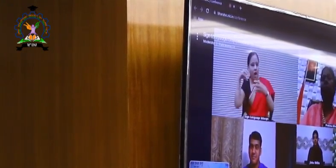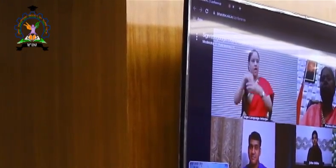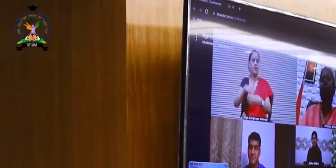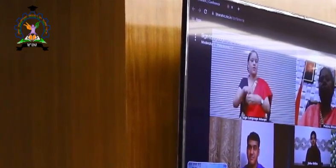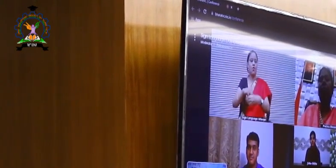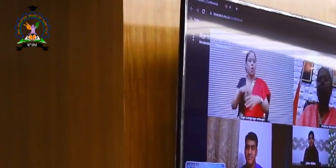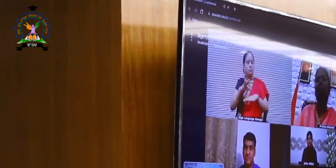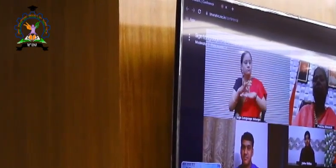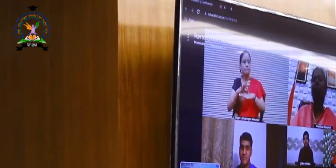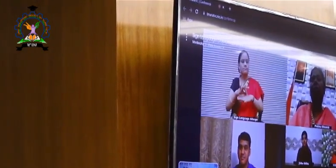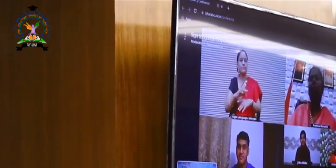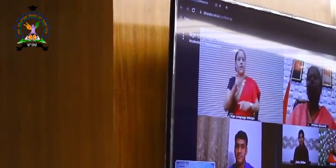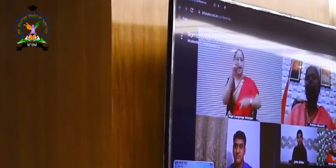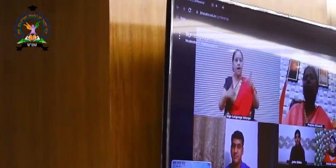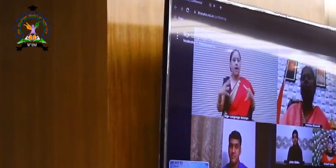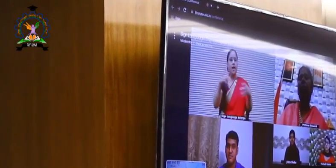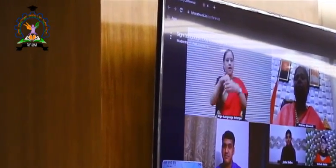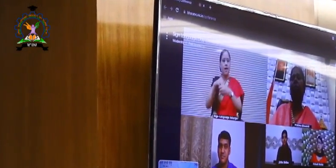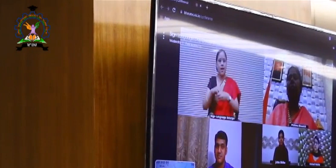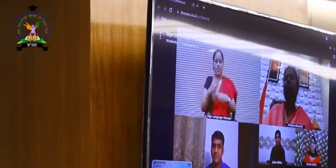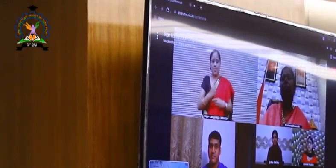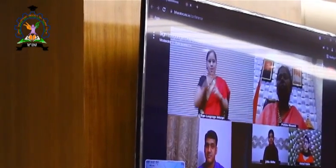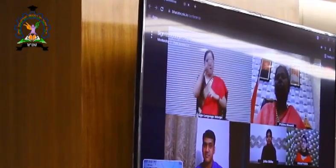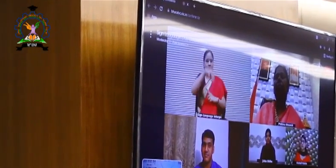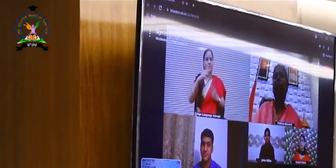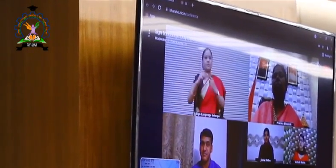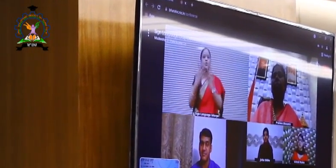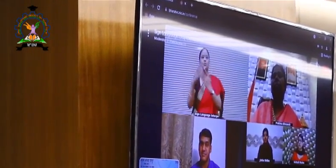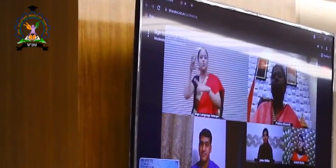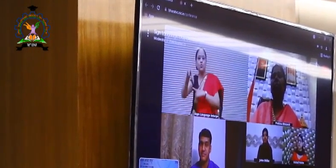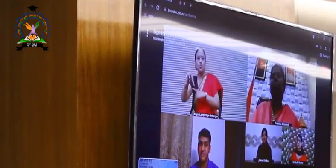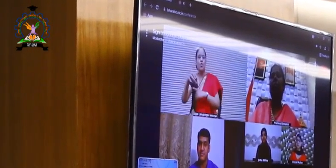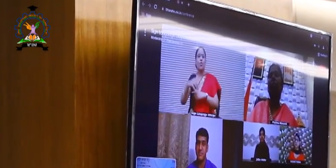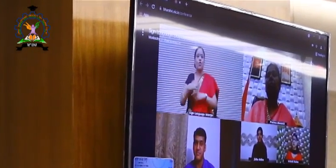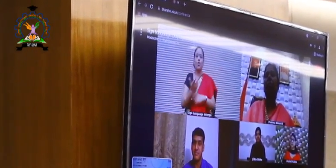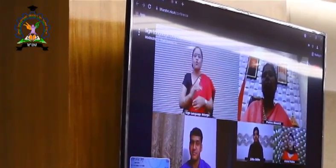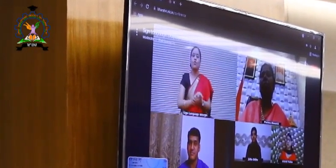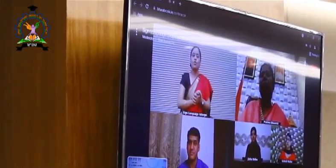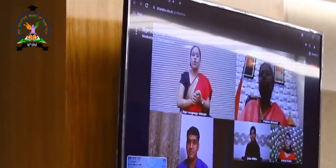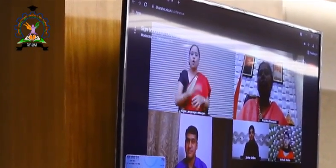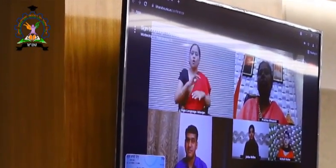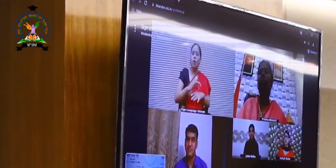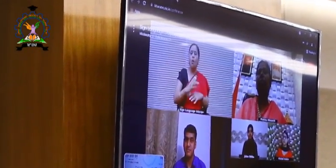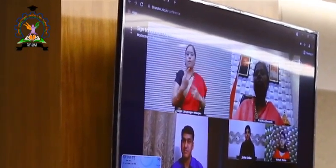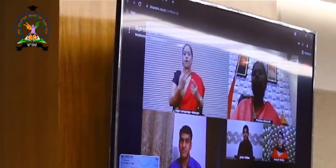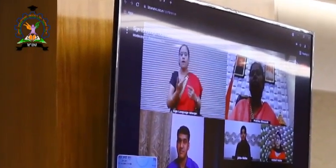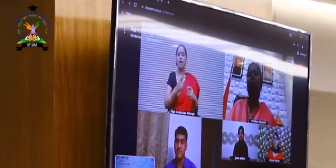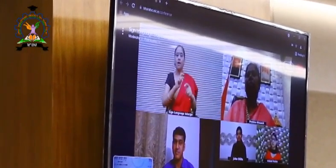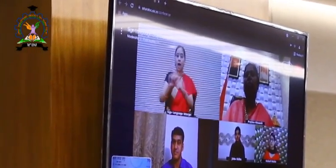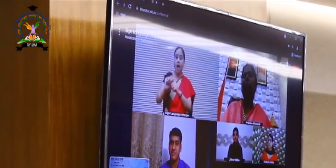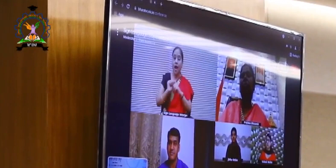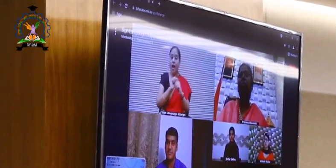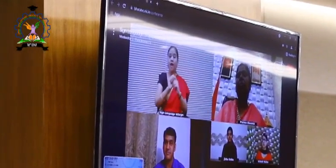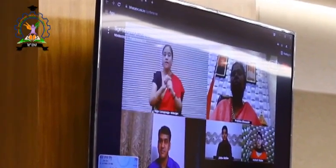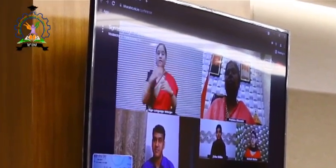के साथ में हमारे विभाग, शिक्षा विभाग, हम सभी जो है ना और भी ज्यादा प्रभावी संवेदनशीलता के साथ में इस क्षेत्र में काम करने के